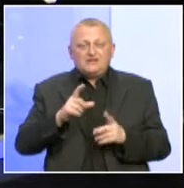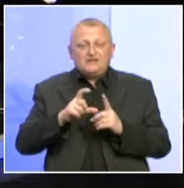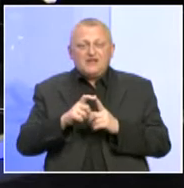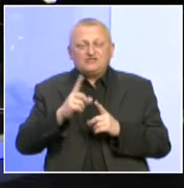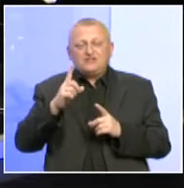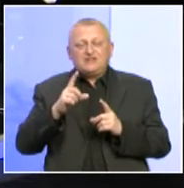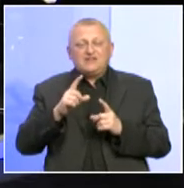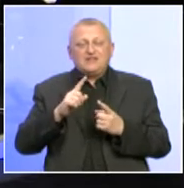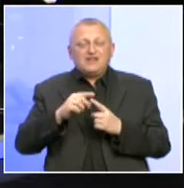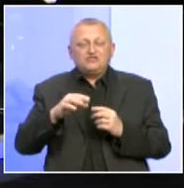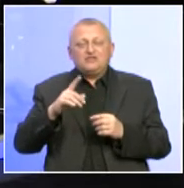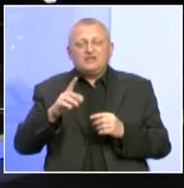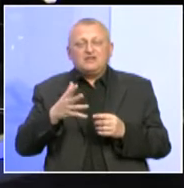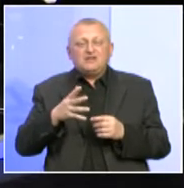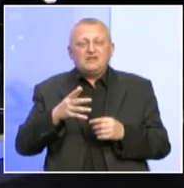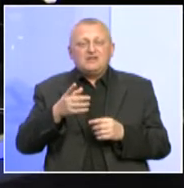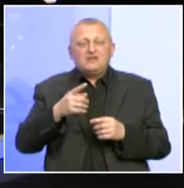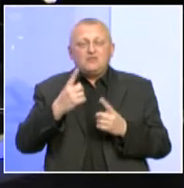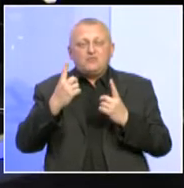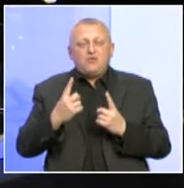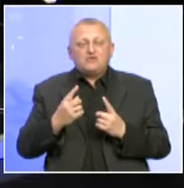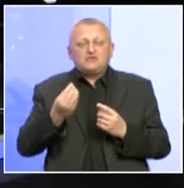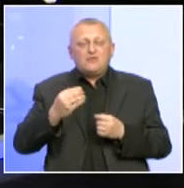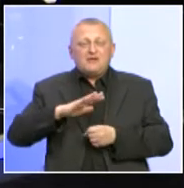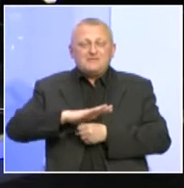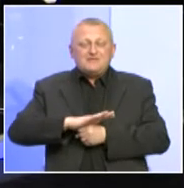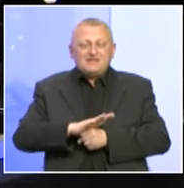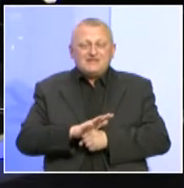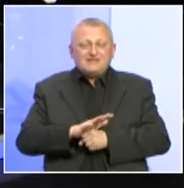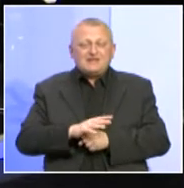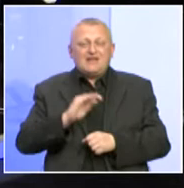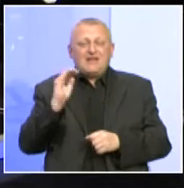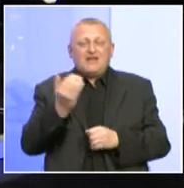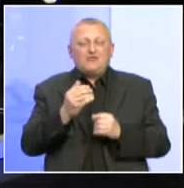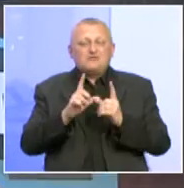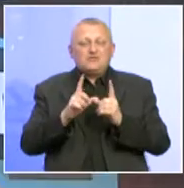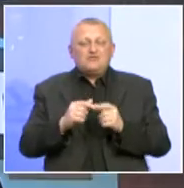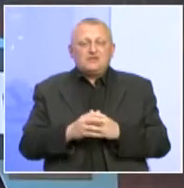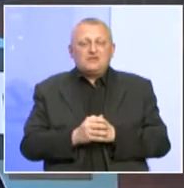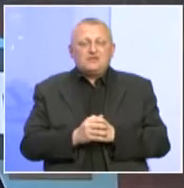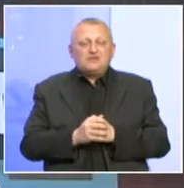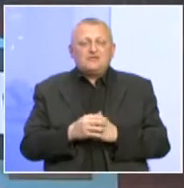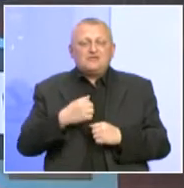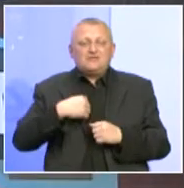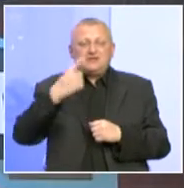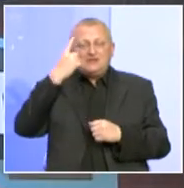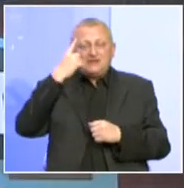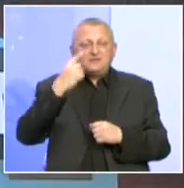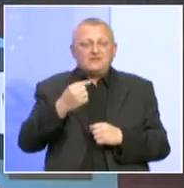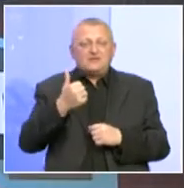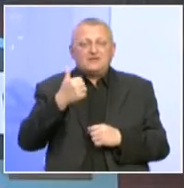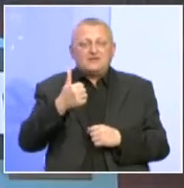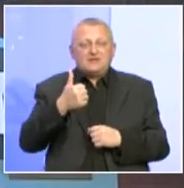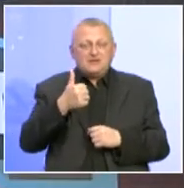Tačija? Apsolutno. Ili zato što postoji dobar pritisak Evropske unije? Ja mislim, postoji jedno i drugo,